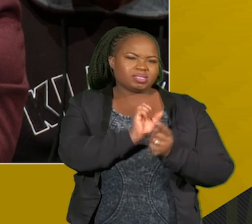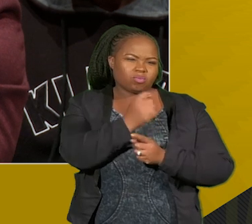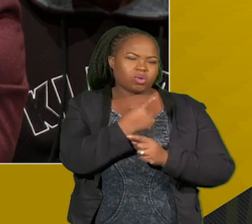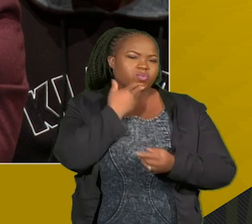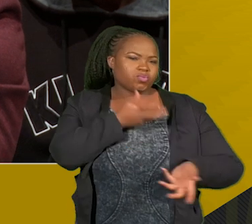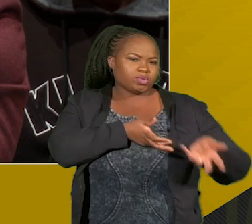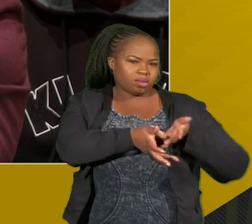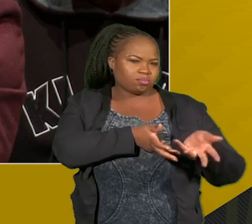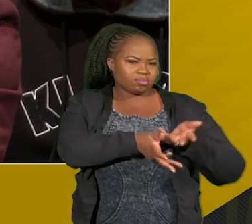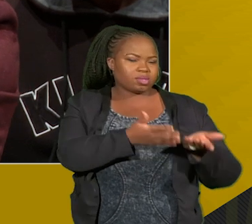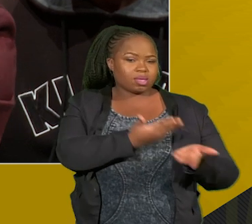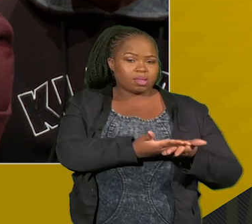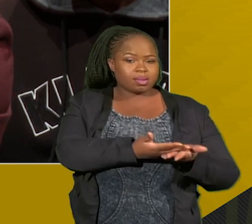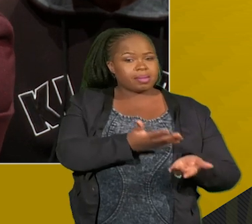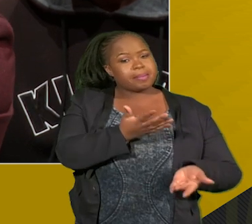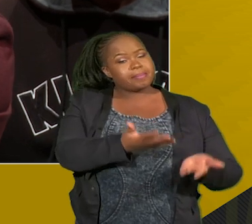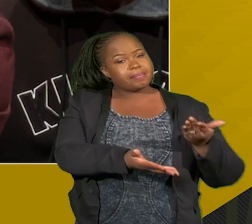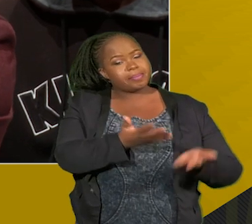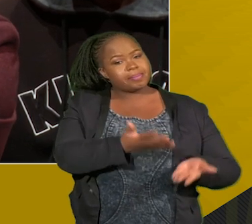kuzoba ngcono lapho and mangabe kukuthi